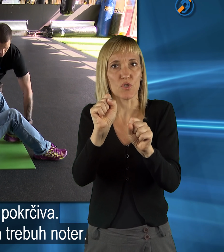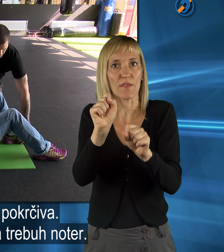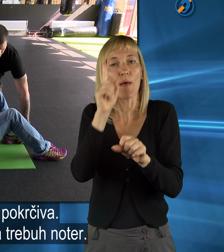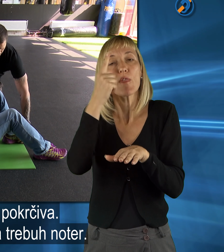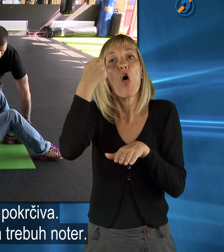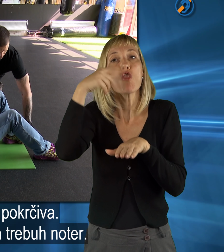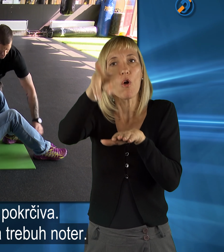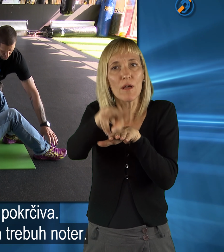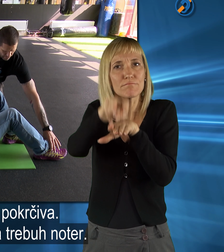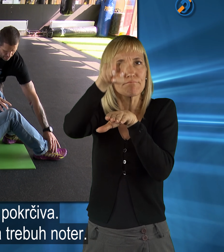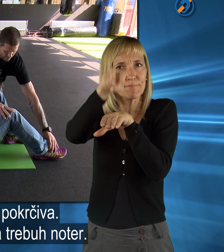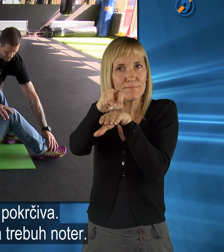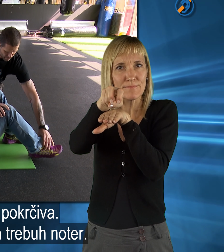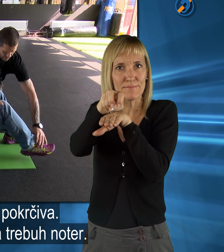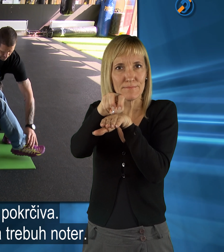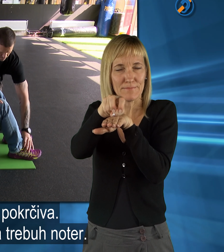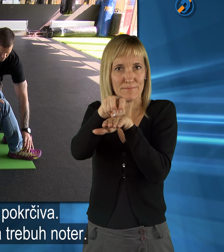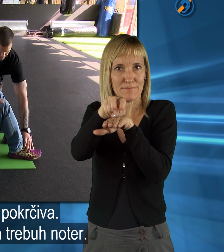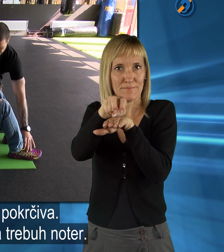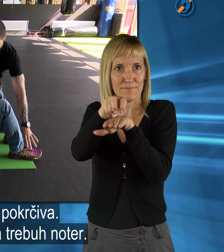noge rahlo pokrčiva.